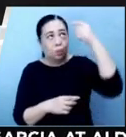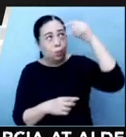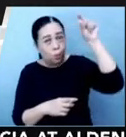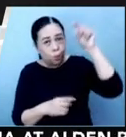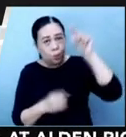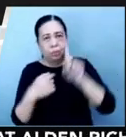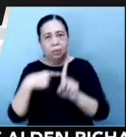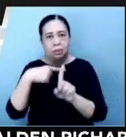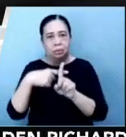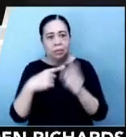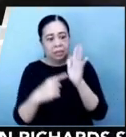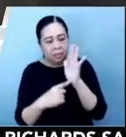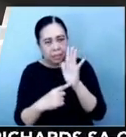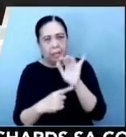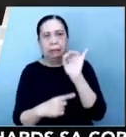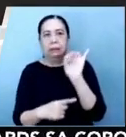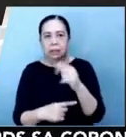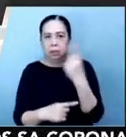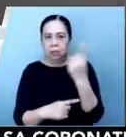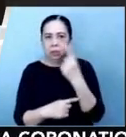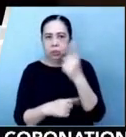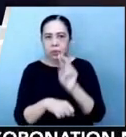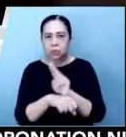ng mga residenteng nasa bahay nila.